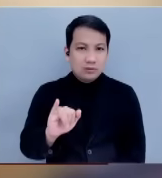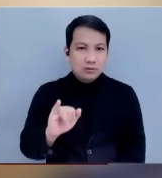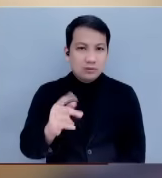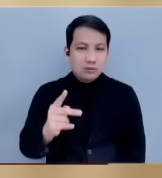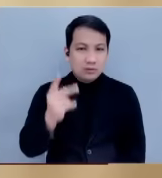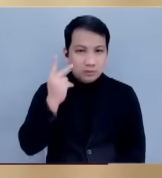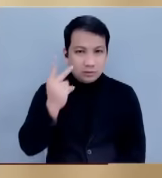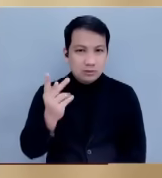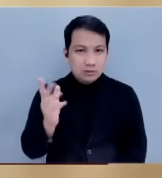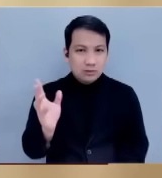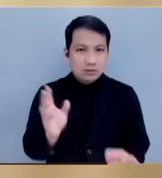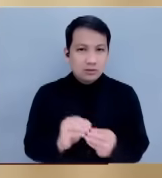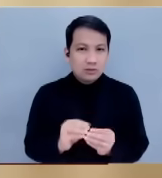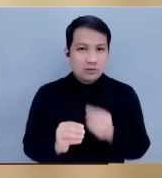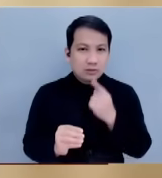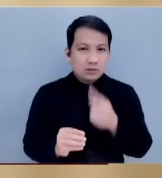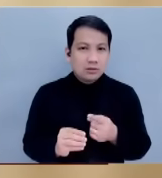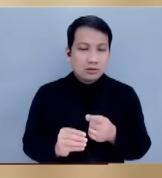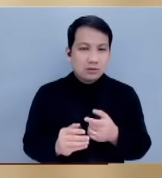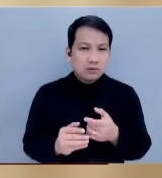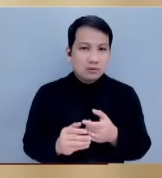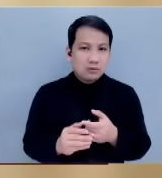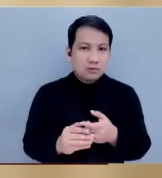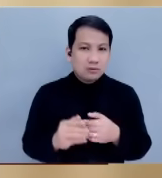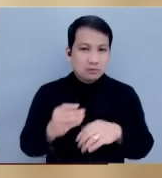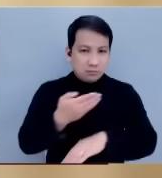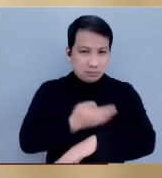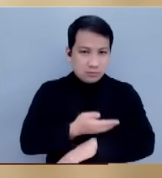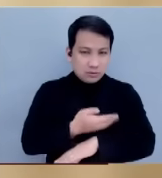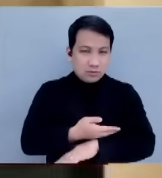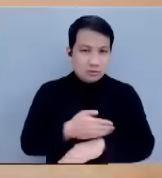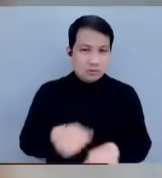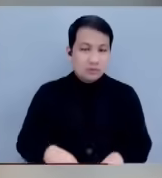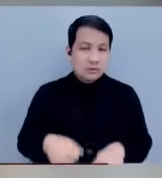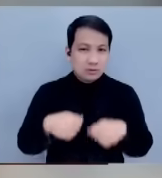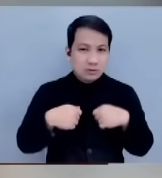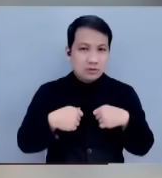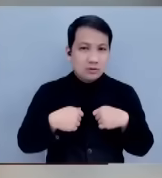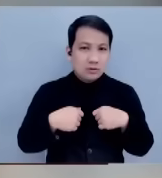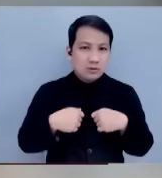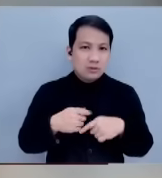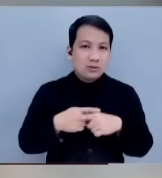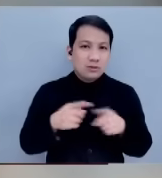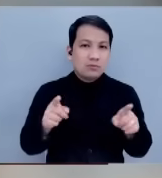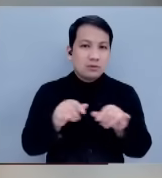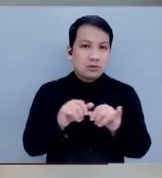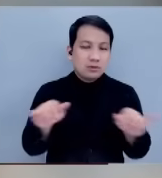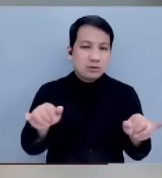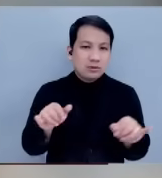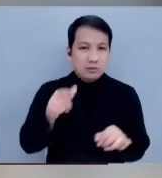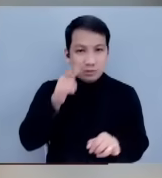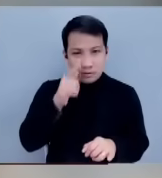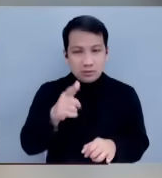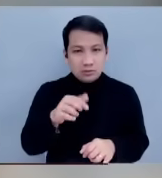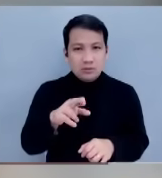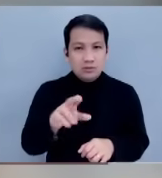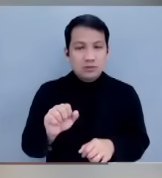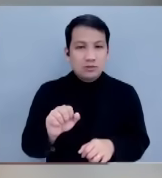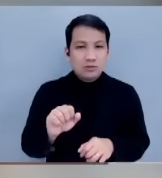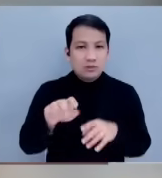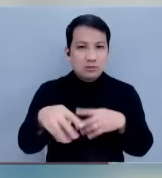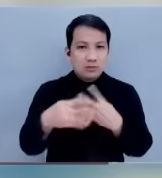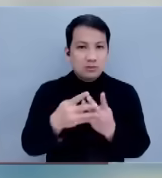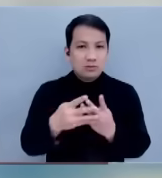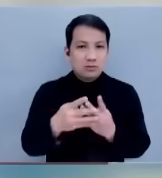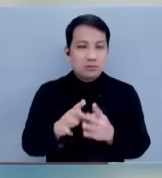Legislative Franchises. May folding bed, mga kumot at unan. Pareho sila ni Lorraine Badoy na nakadetain at pina-cite and